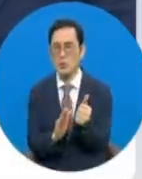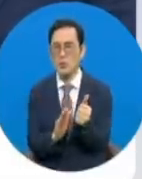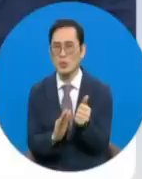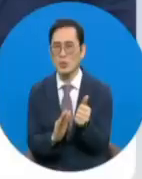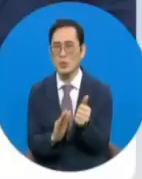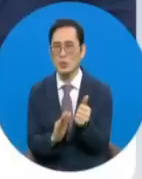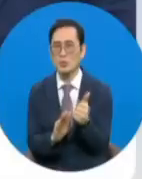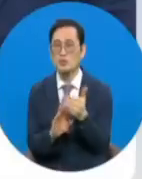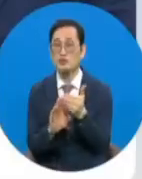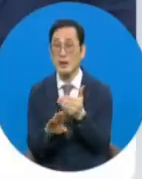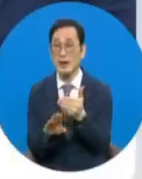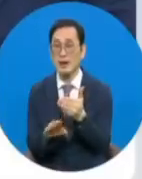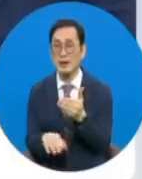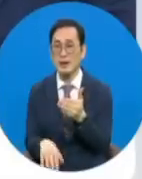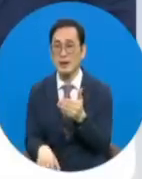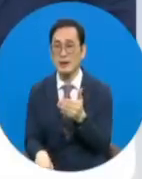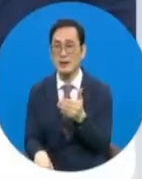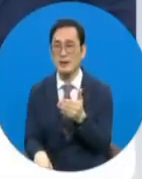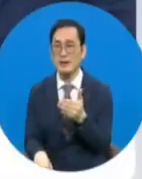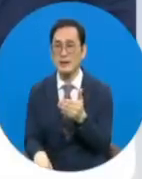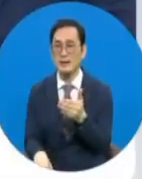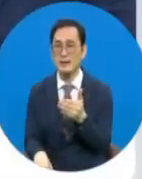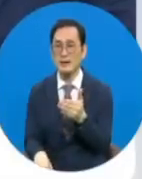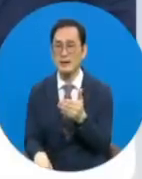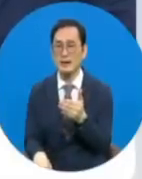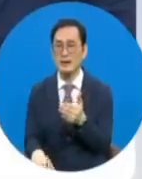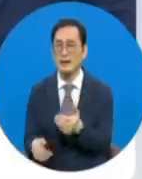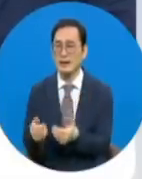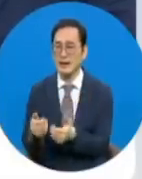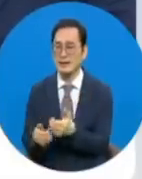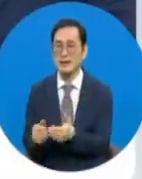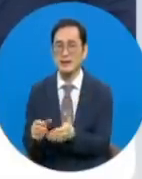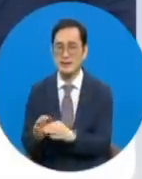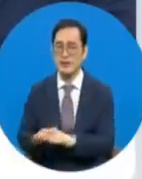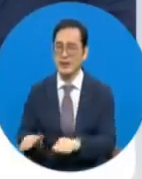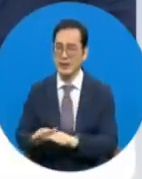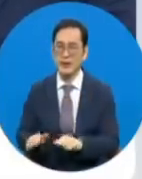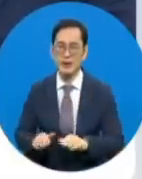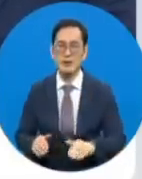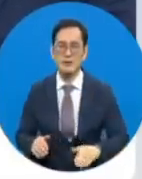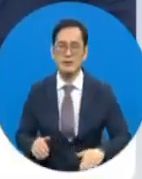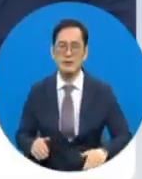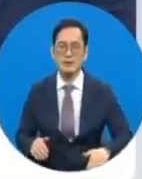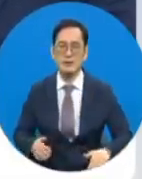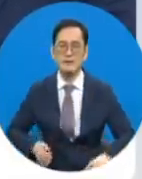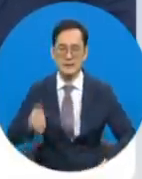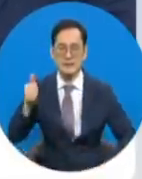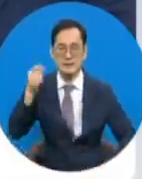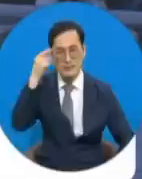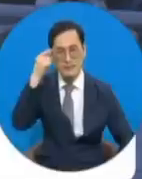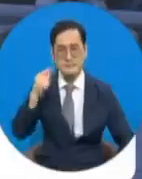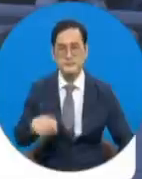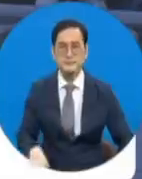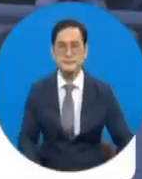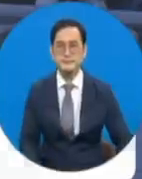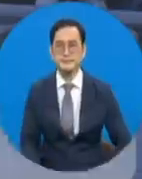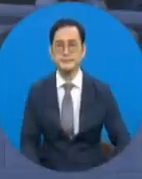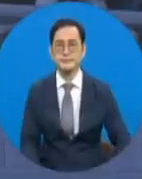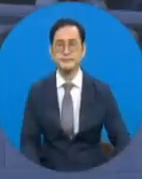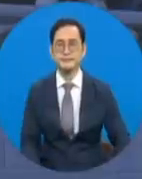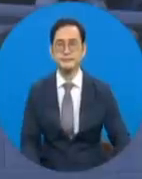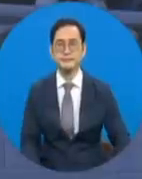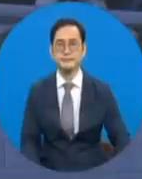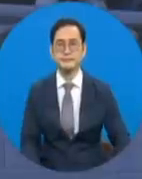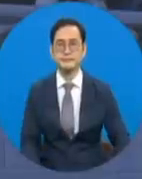이런 갈등과 관련된 내용들을 이야기하는 것이 좀 더 바람직하지 않을까 그렇게 생각을 합니다. 그렇군요. 한편 최원일